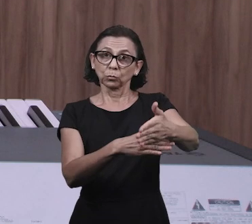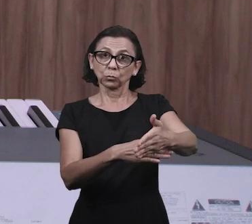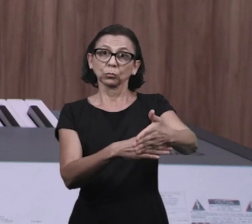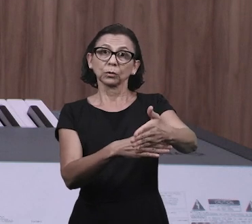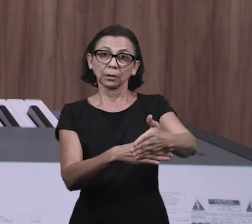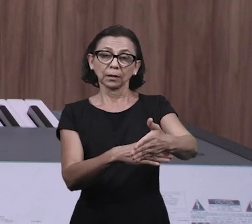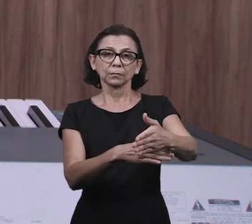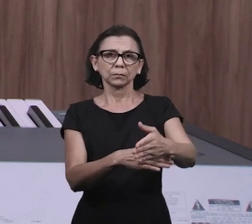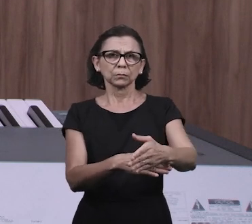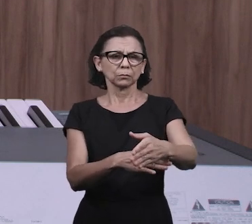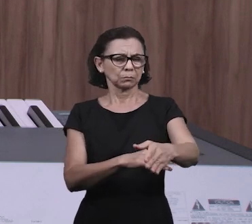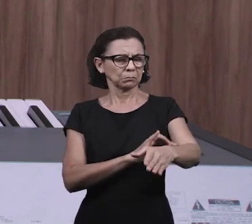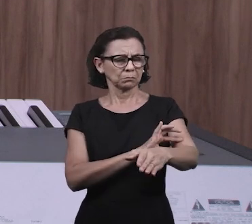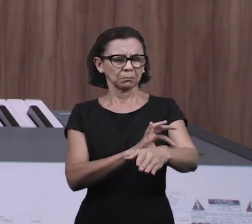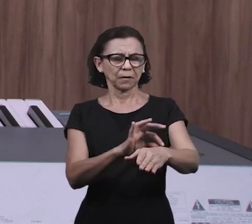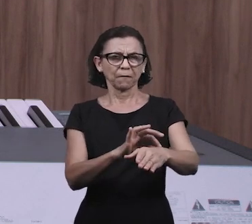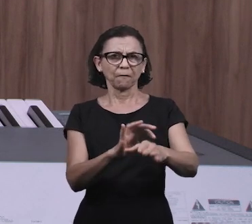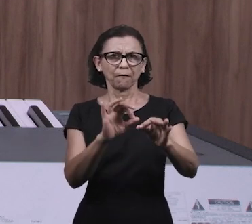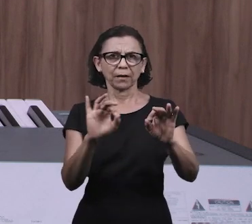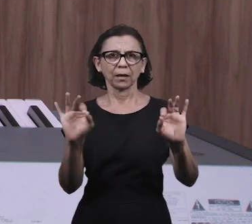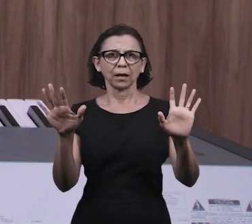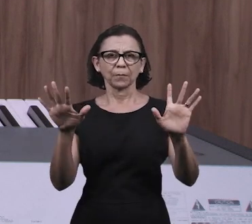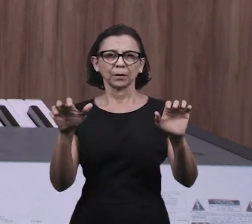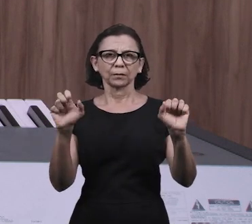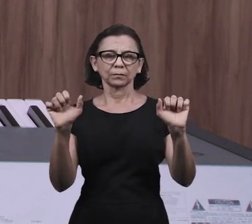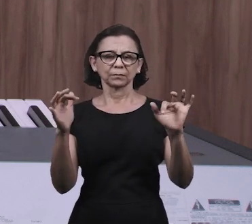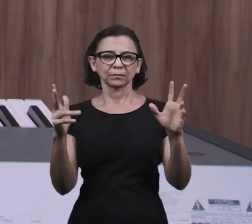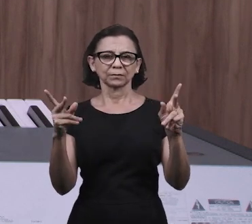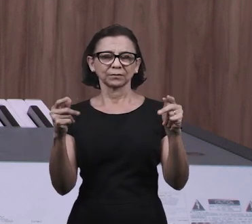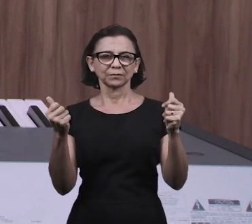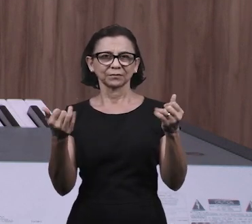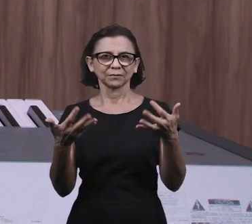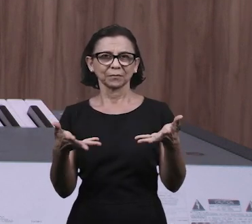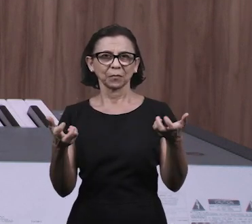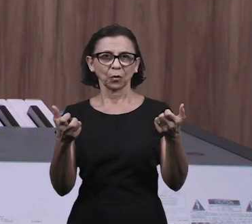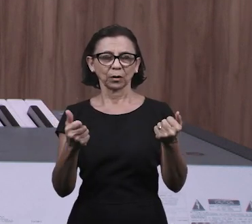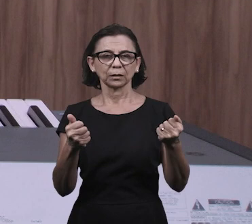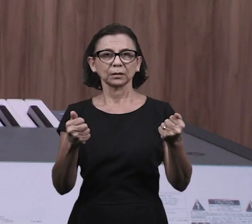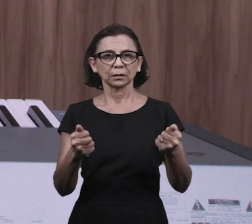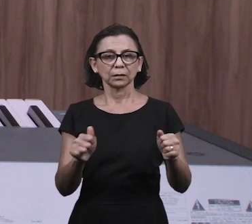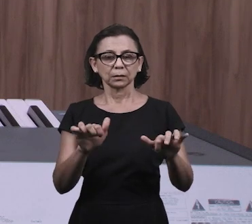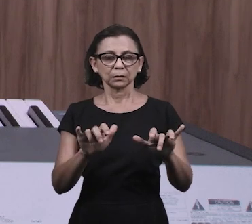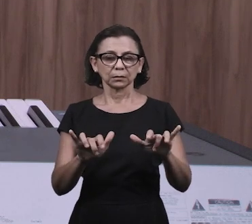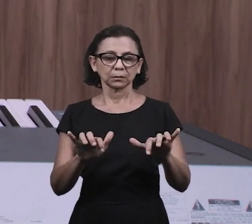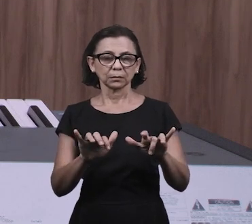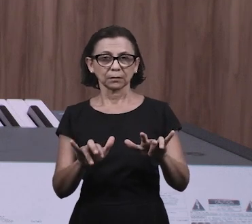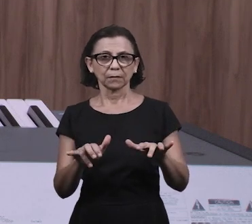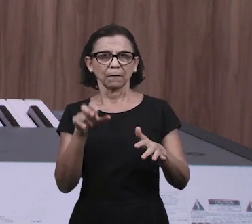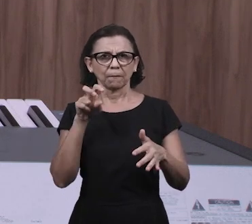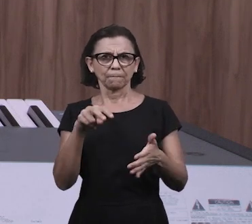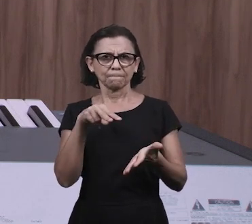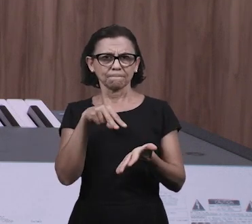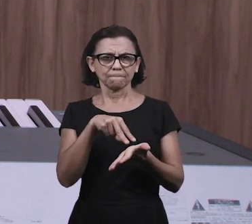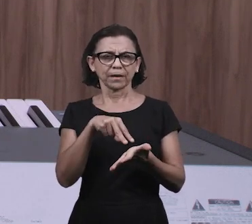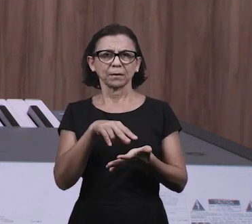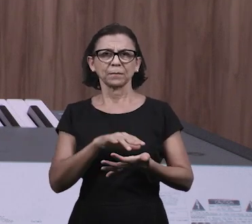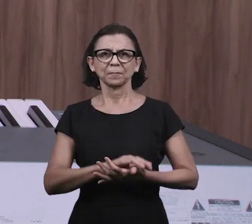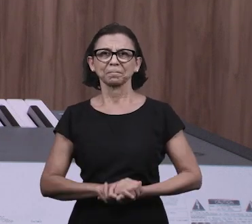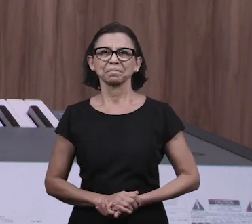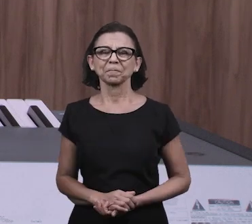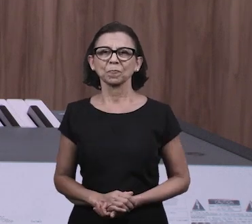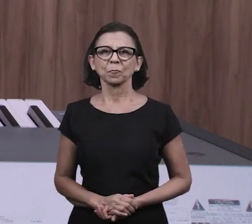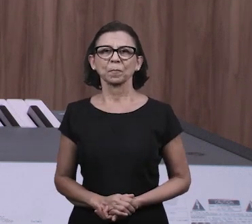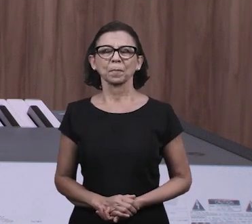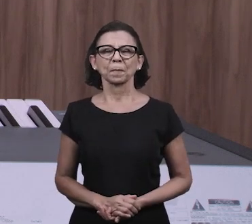l'auteur du cou, la main relaxée, le doigt ferme. Et maintenant, nous